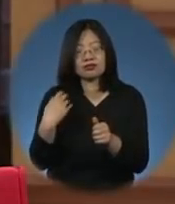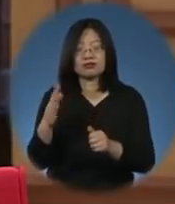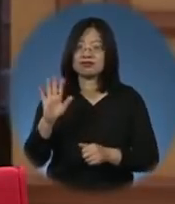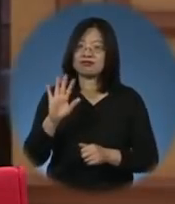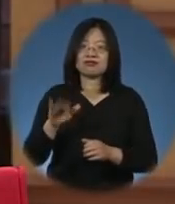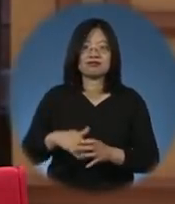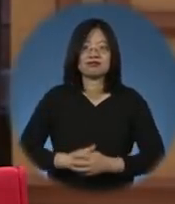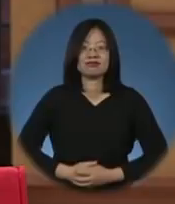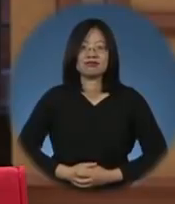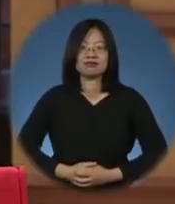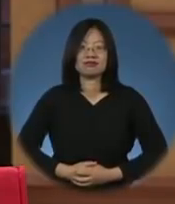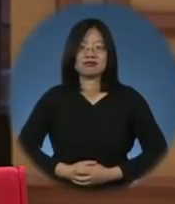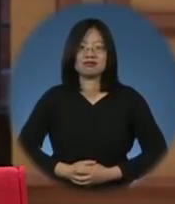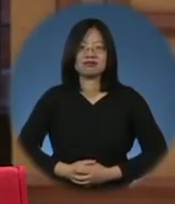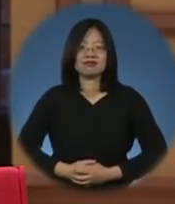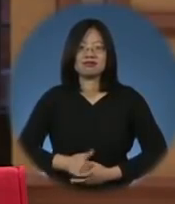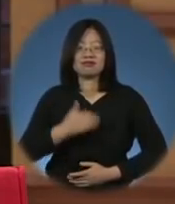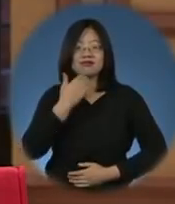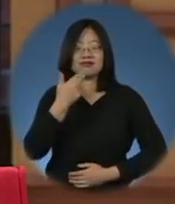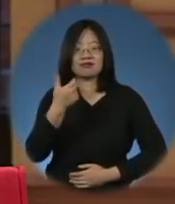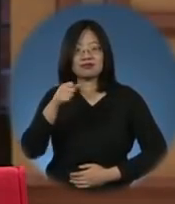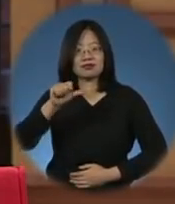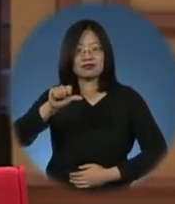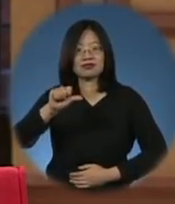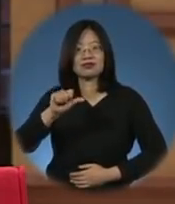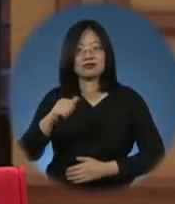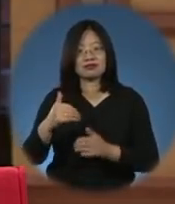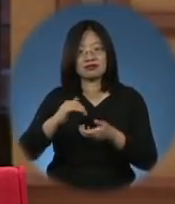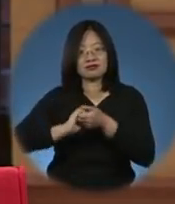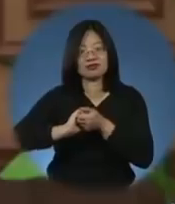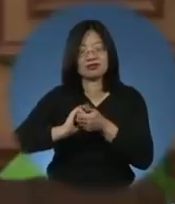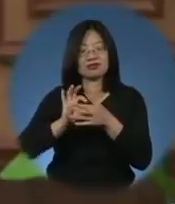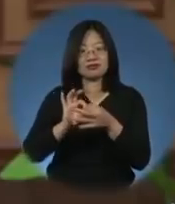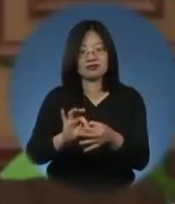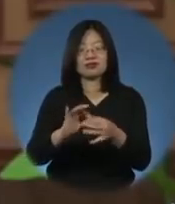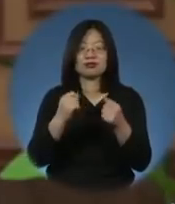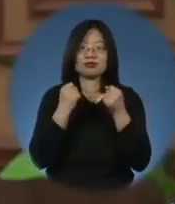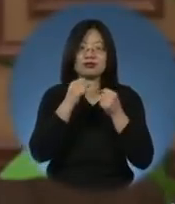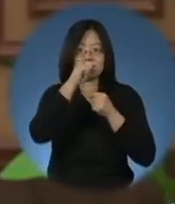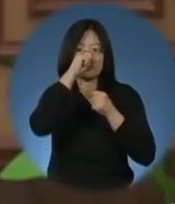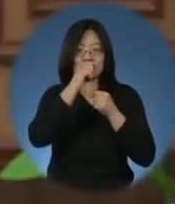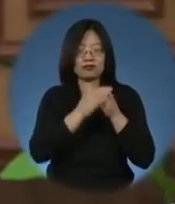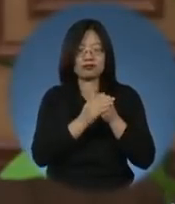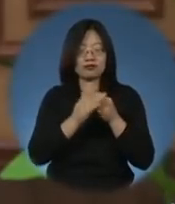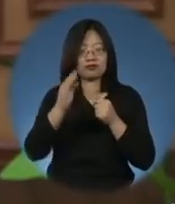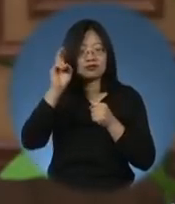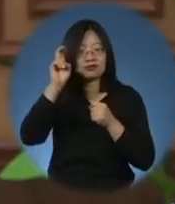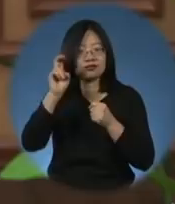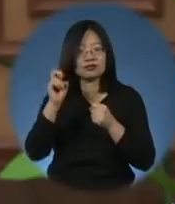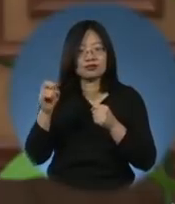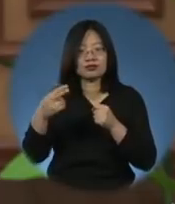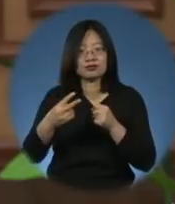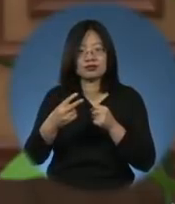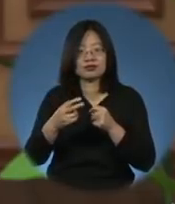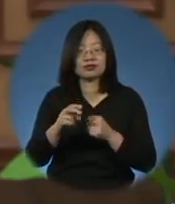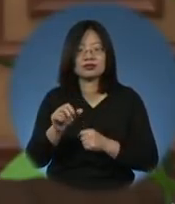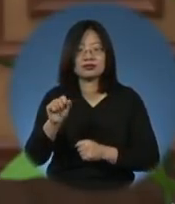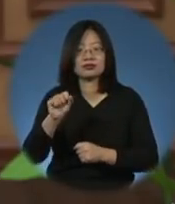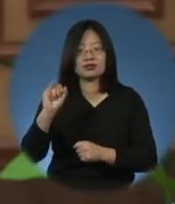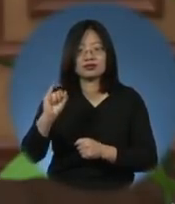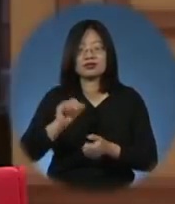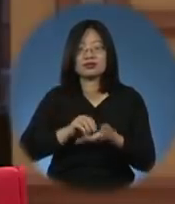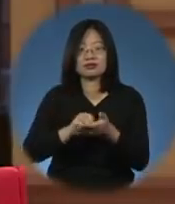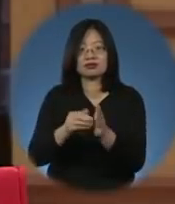아마 글쎄요 한 75세? 까지 갈 거예요. 요즘 건강들이 워낙 좋으셔서. 그러게요. 게다가 AI가